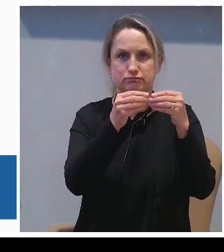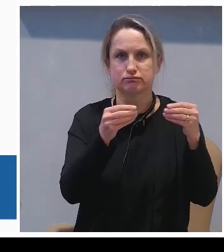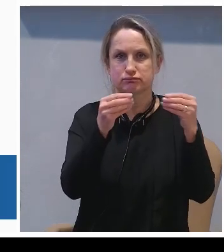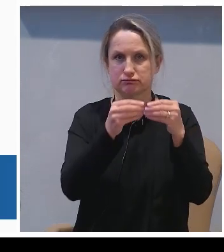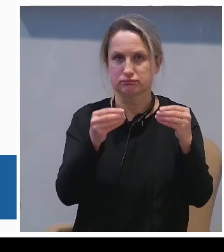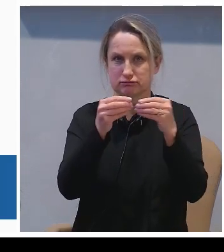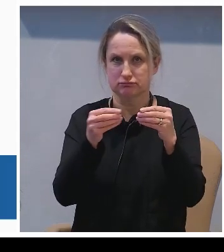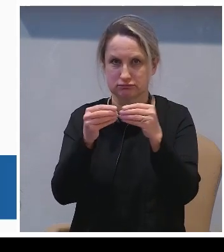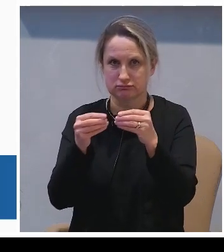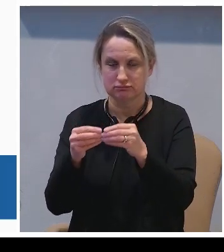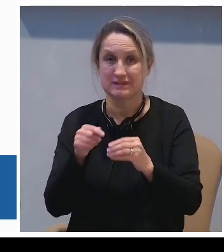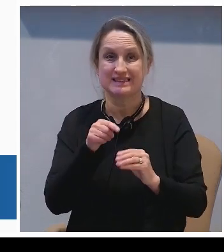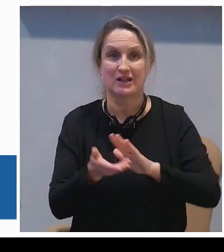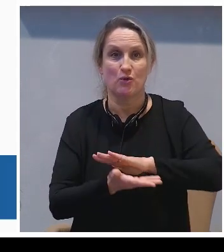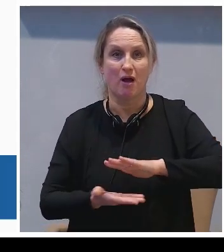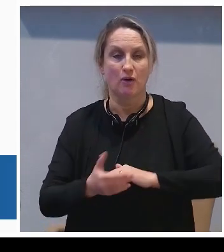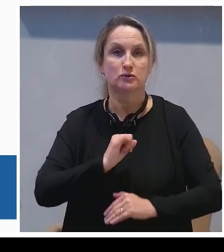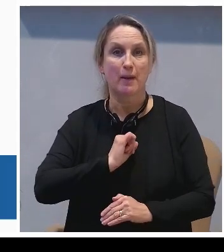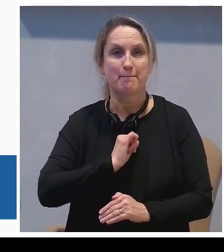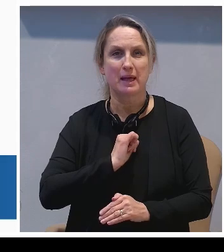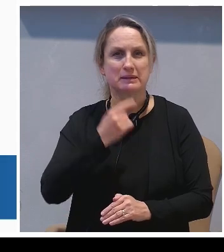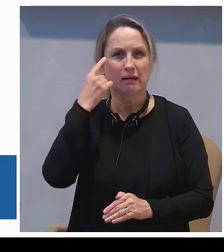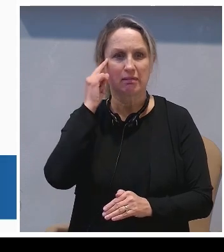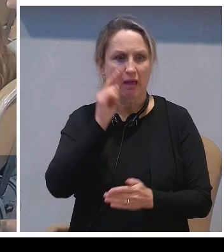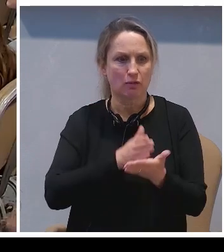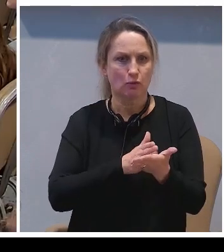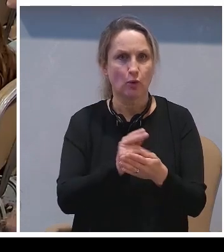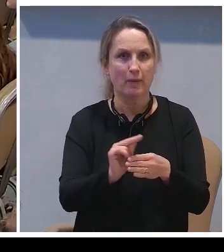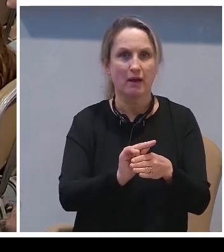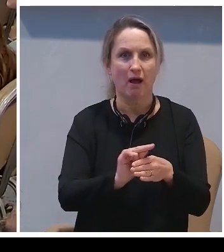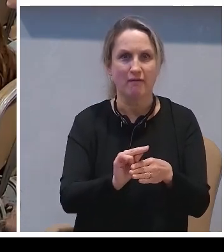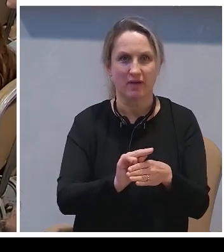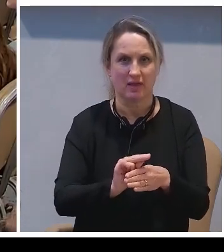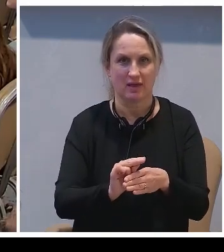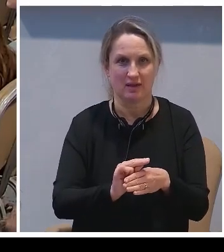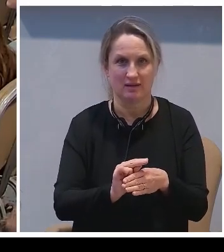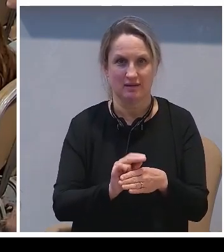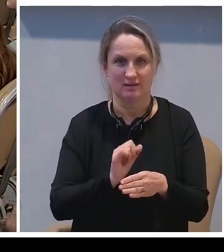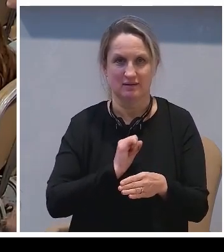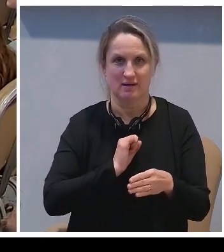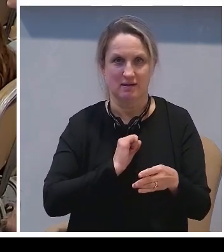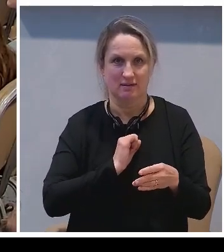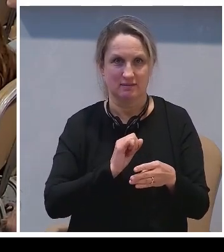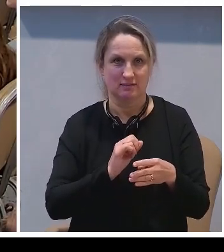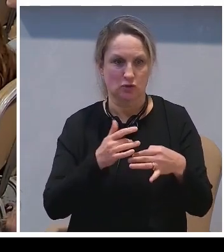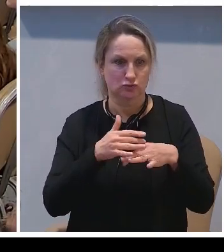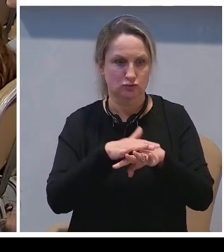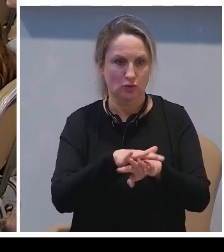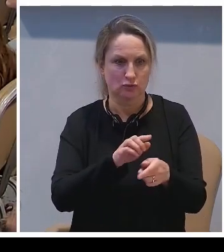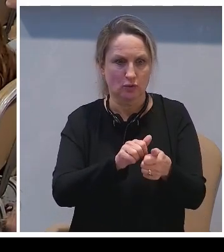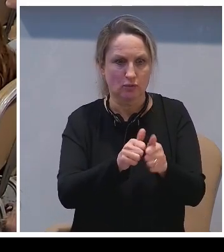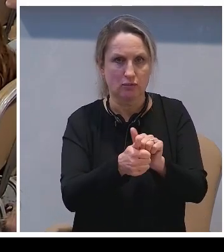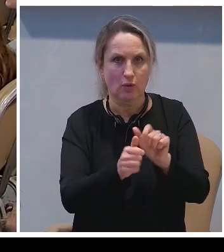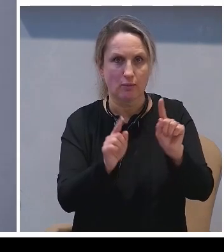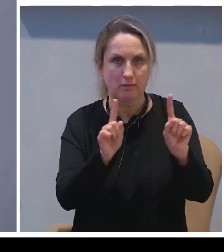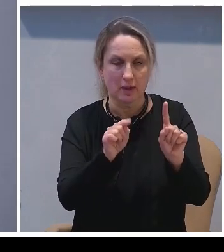precisely. alus, miks teatud tüüpi raviviisid on välja töötatud selle And nagu this is the basis struktuurilise of ülesehituse